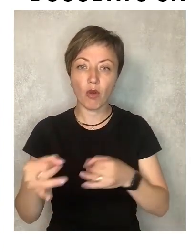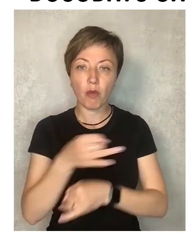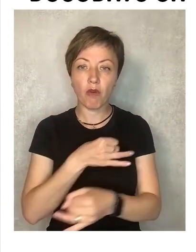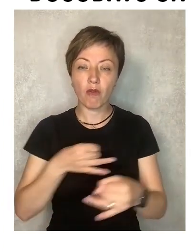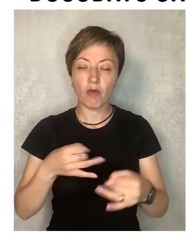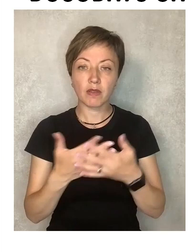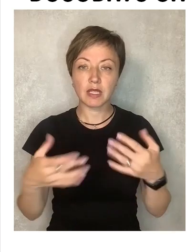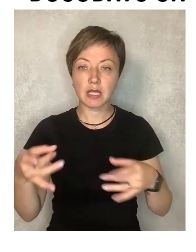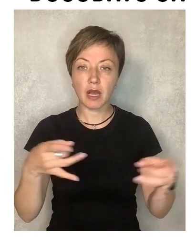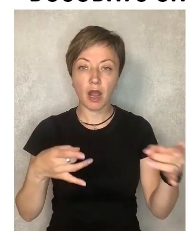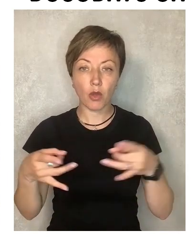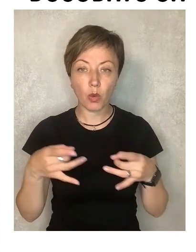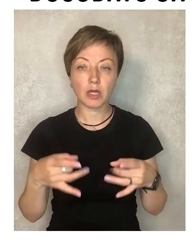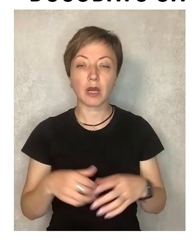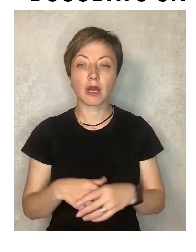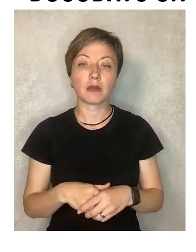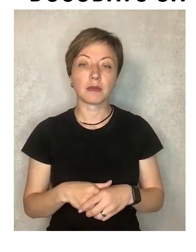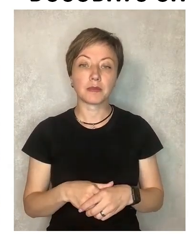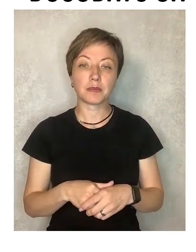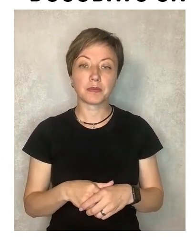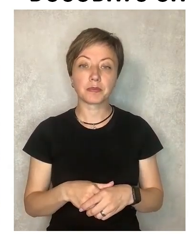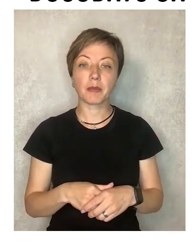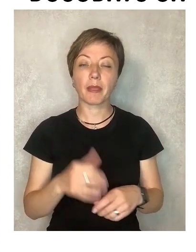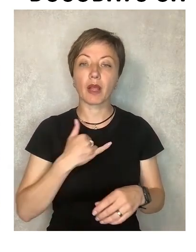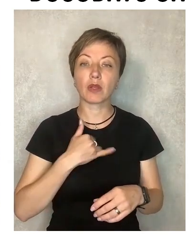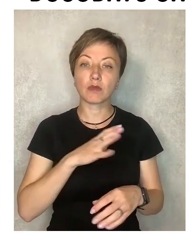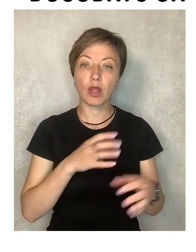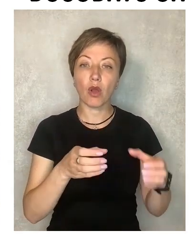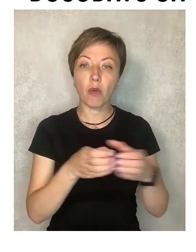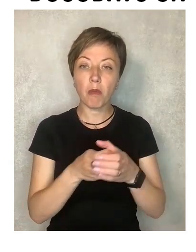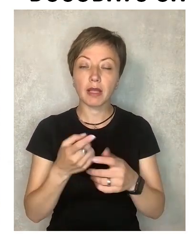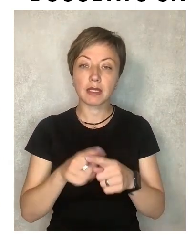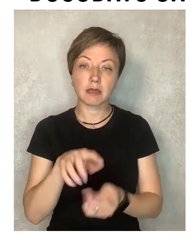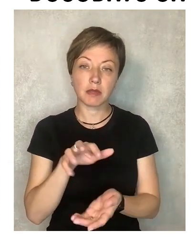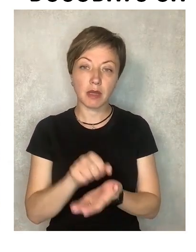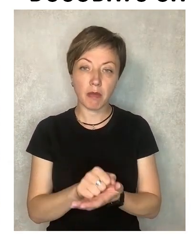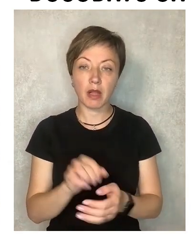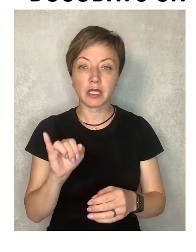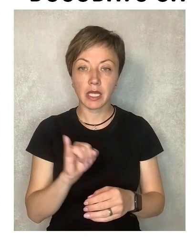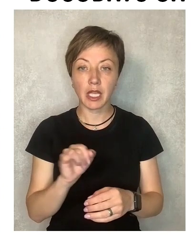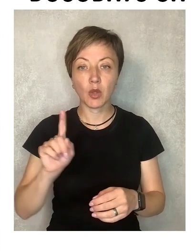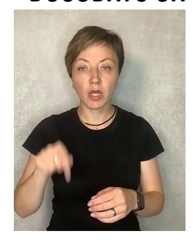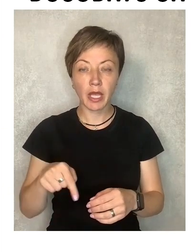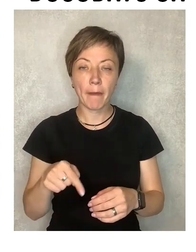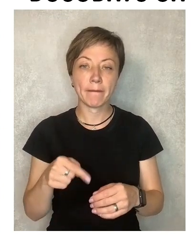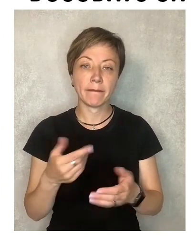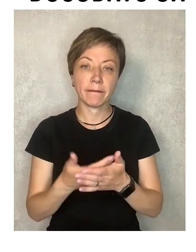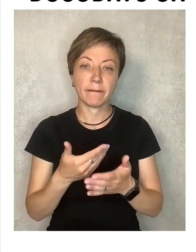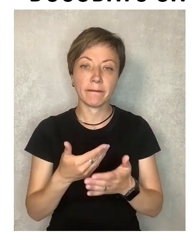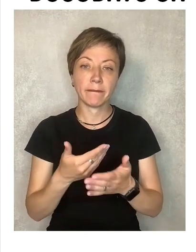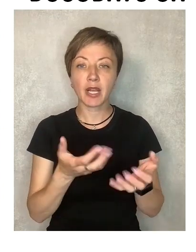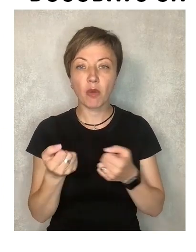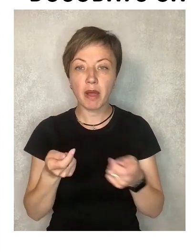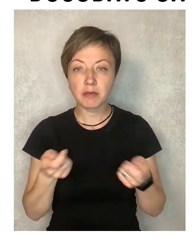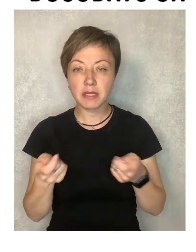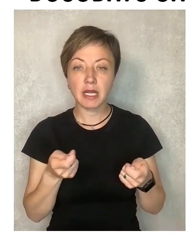районах. Та? Тобто у нас була команда, яка цим займалася, і тоді там районна адміністрація, міська рада,